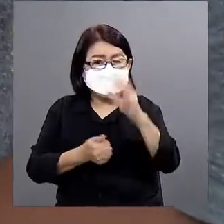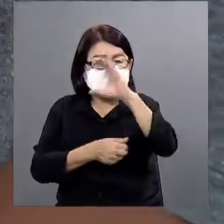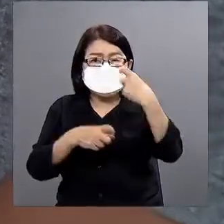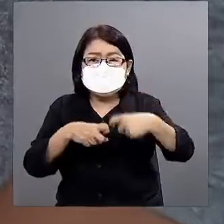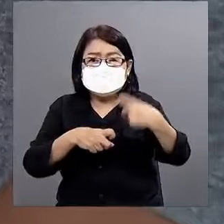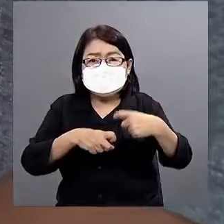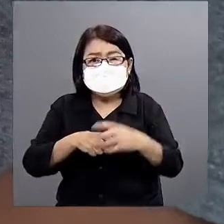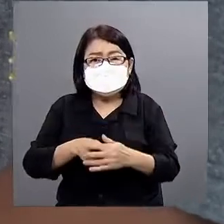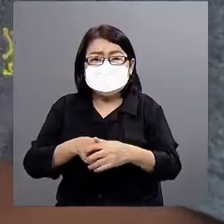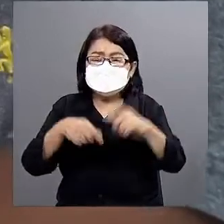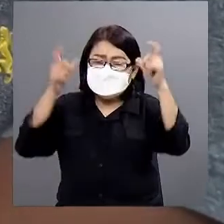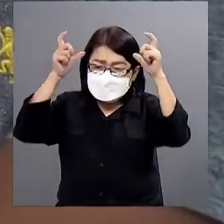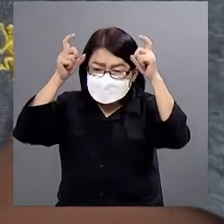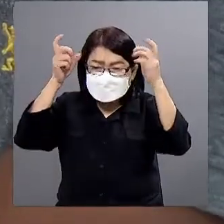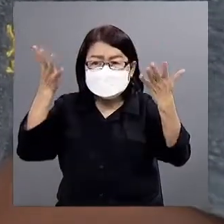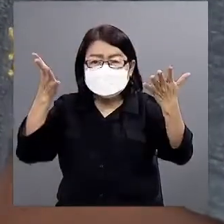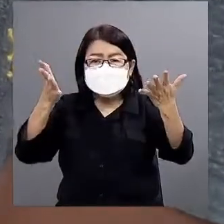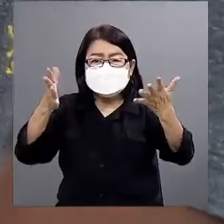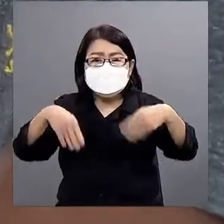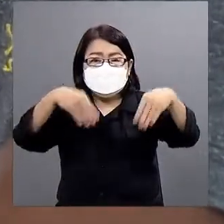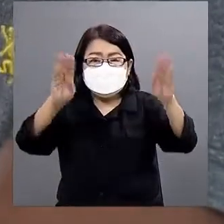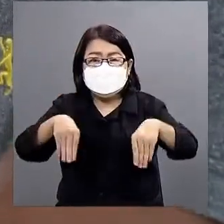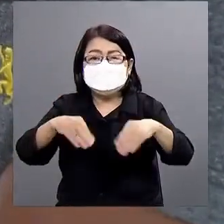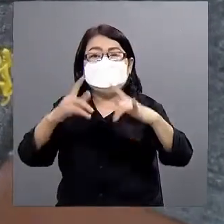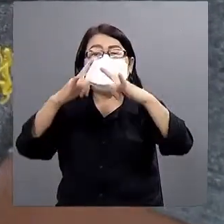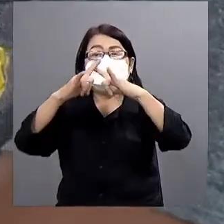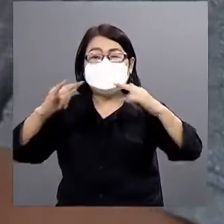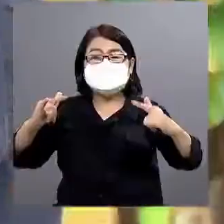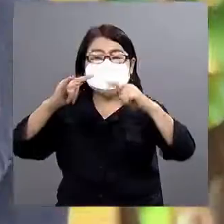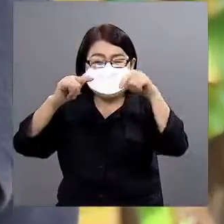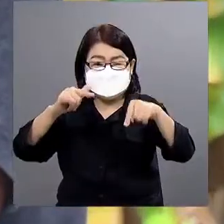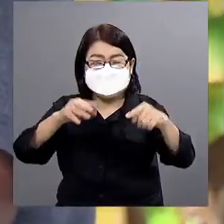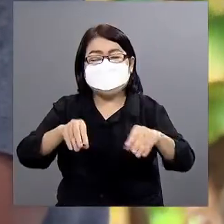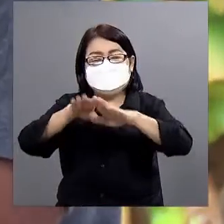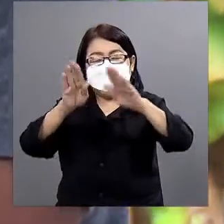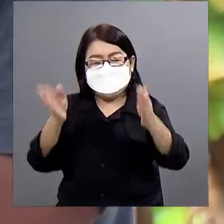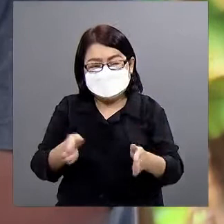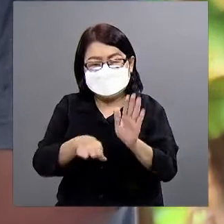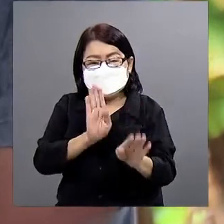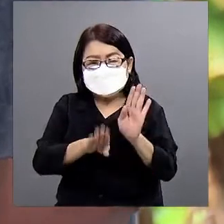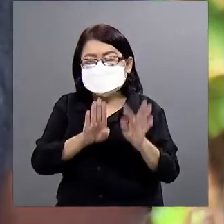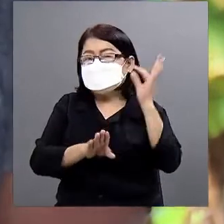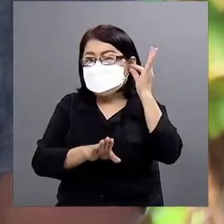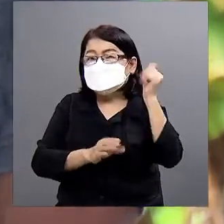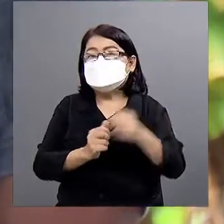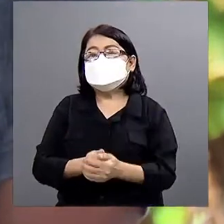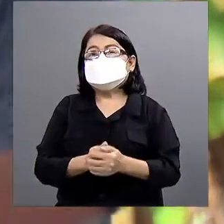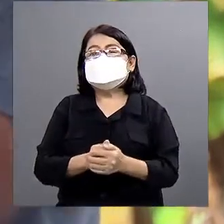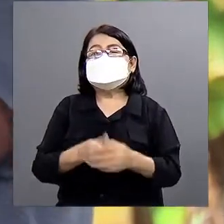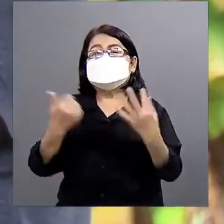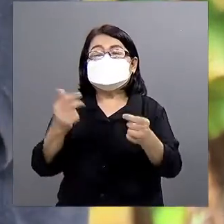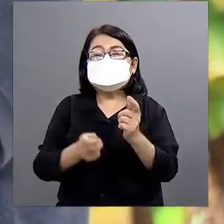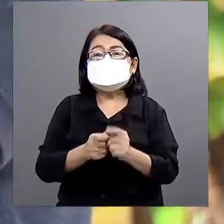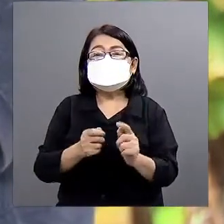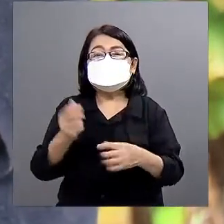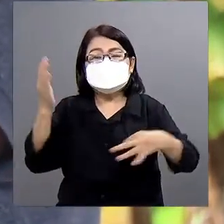นังผ้าใบผ้าเต็นท์แทนสามารถทำได้ครับซอกันตรึมขั้นตอนแรกก็เป็นการเตรียม